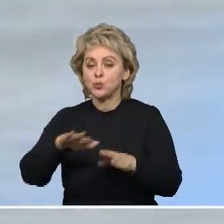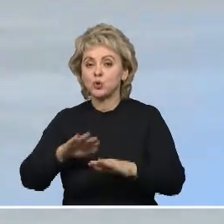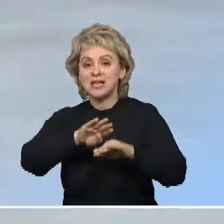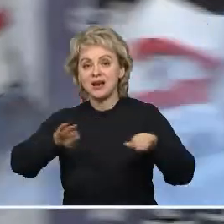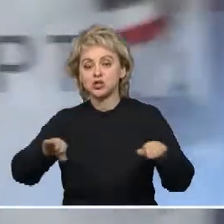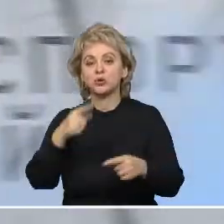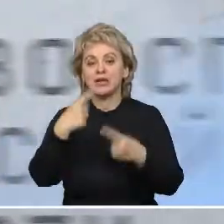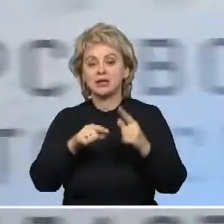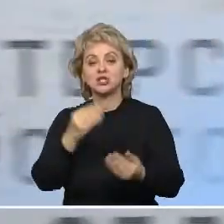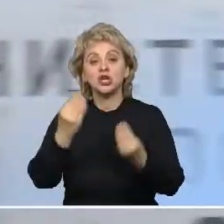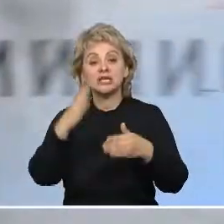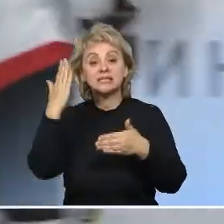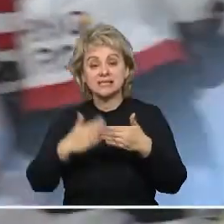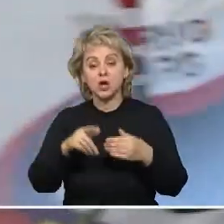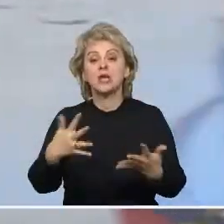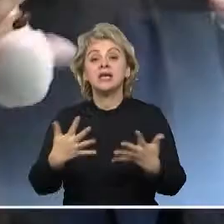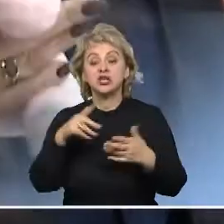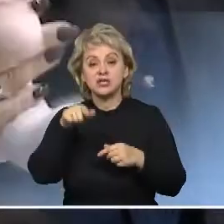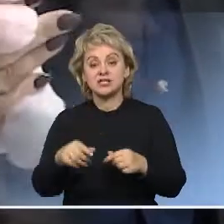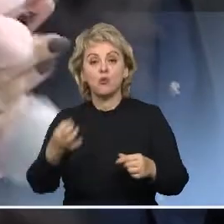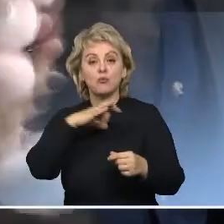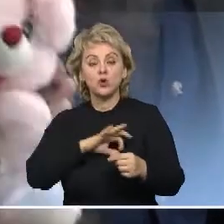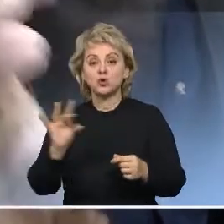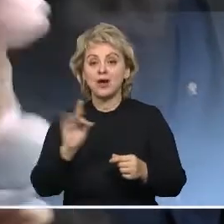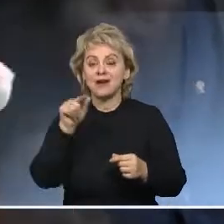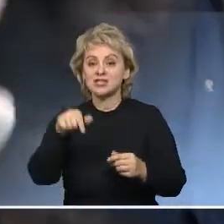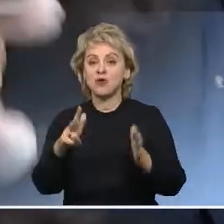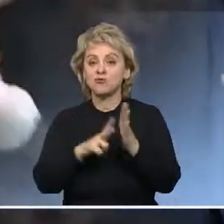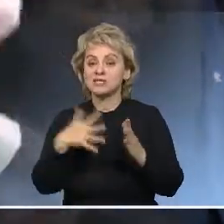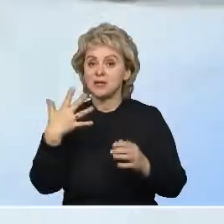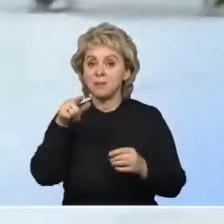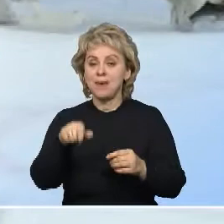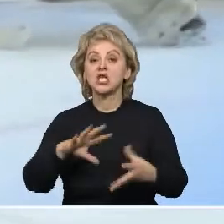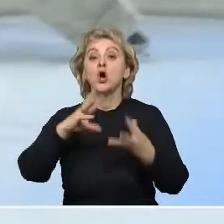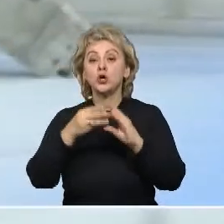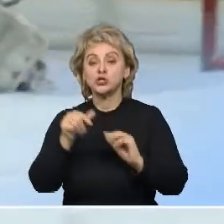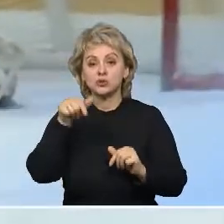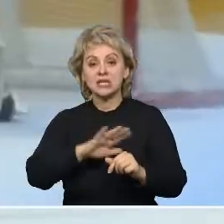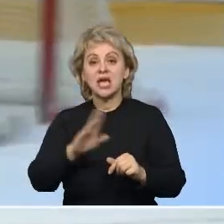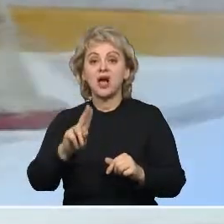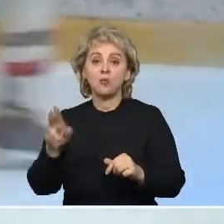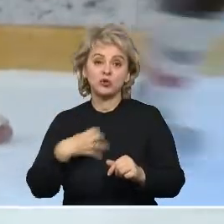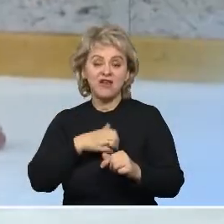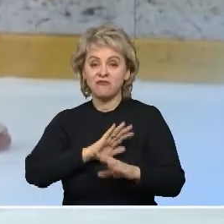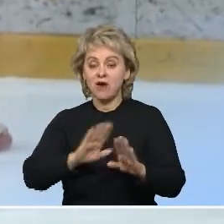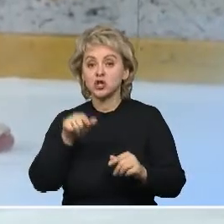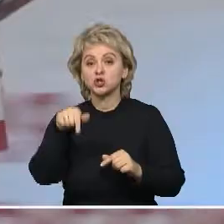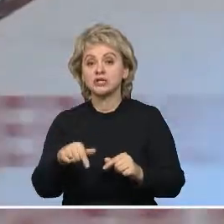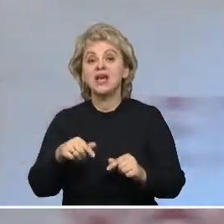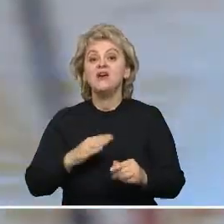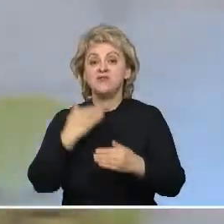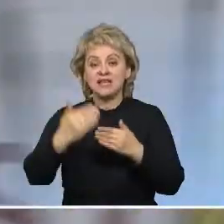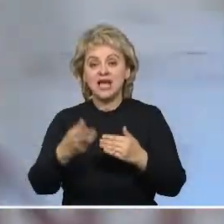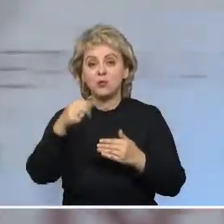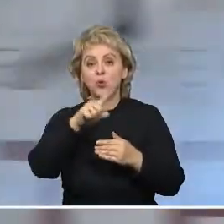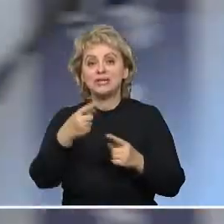с родителями. Матч закончился, естественно, в пользу Ростова 8-5. Но результат здесь никому и не важен. В финале буллиты